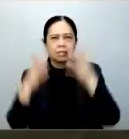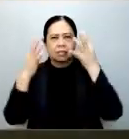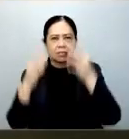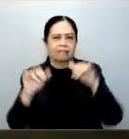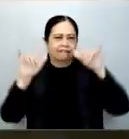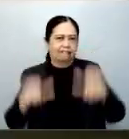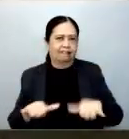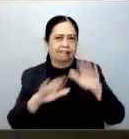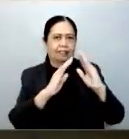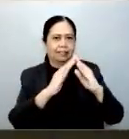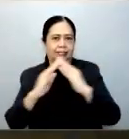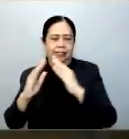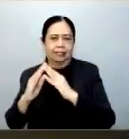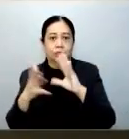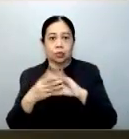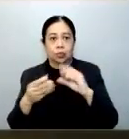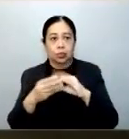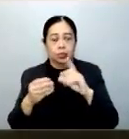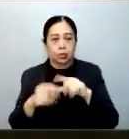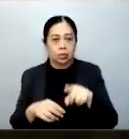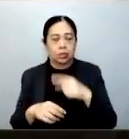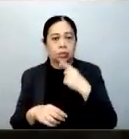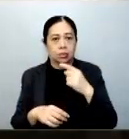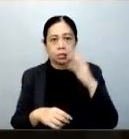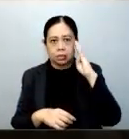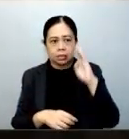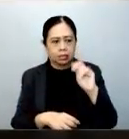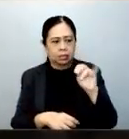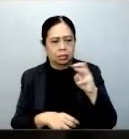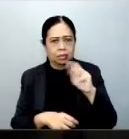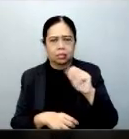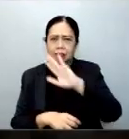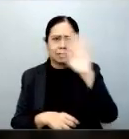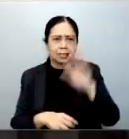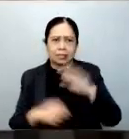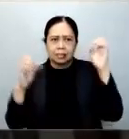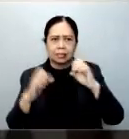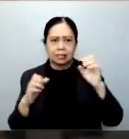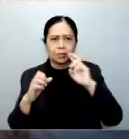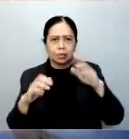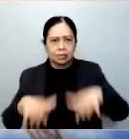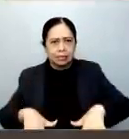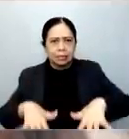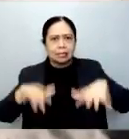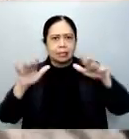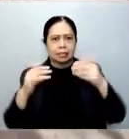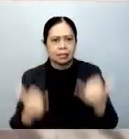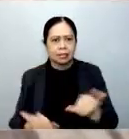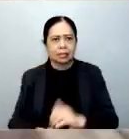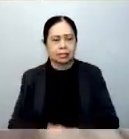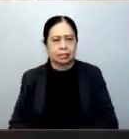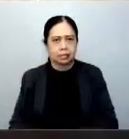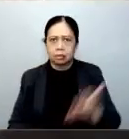kani-kanilang bahay. Kwento ng konsehal na si Benjamin De Leon, hindi raw nila sukat akalain na ganito magiging kataas ang baha ngayon. Hindi man ganyan